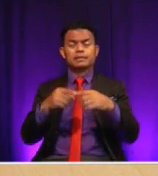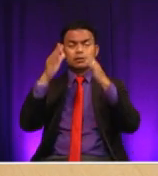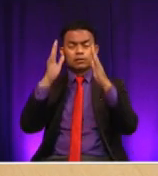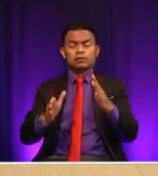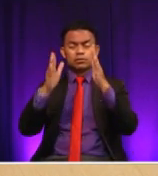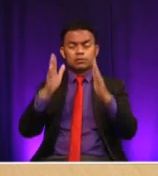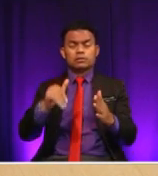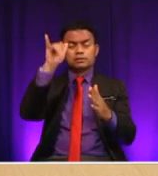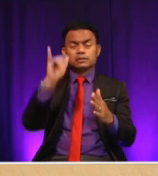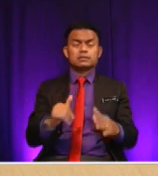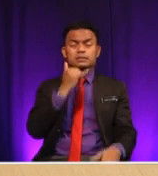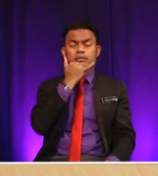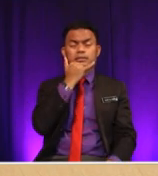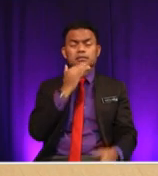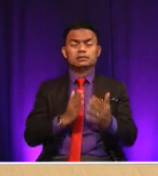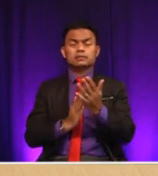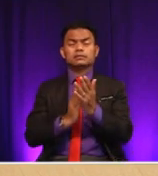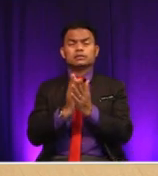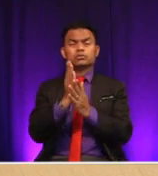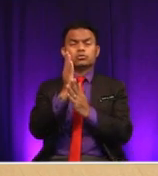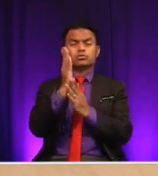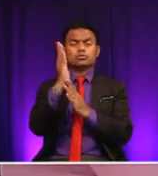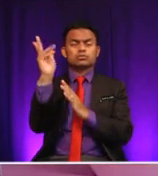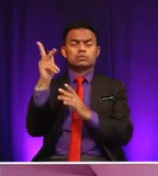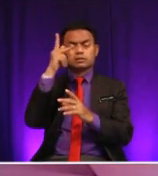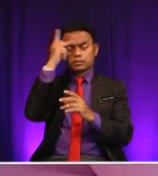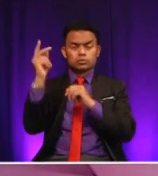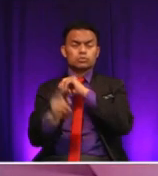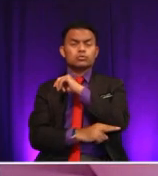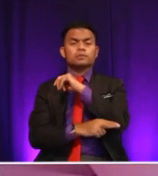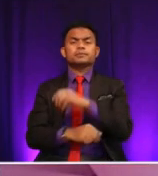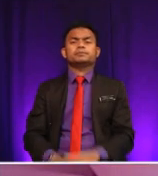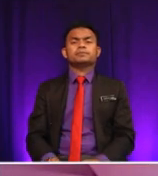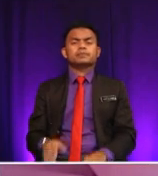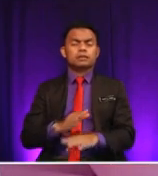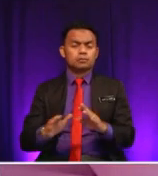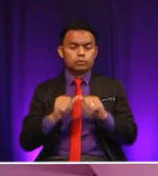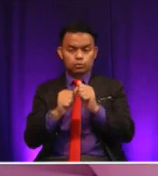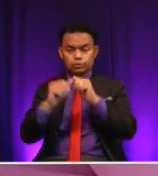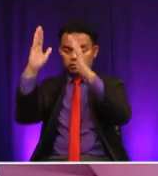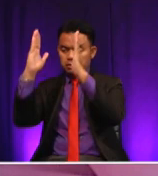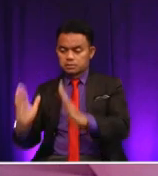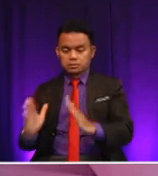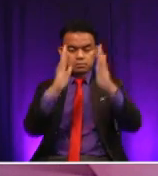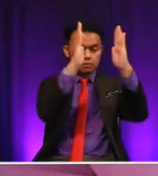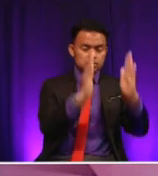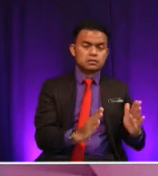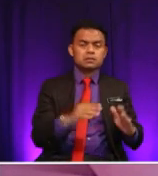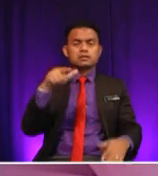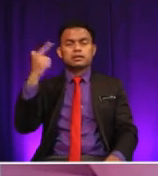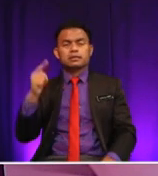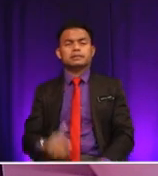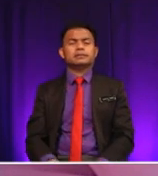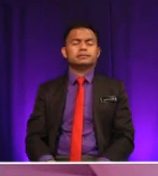kesalahan tanpa mengenal maksudnya dia perlu paham Oke Isi